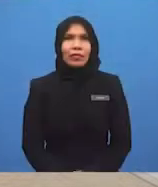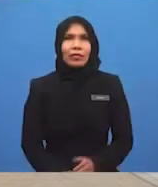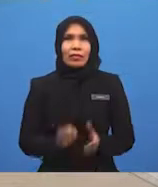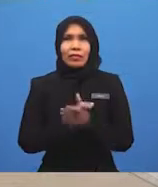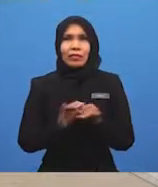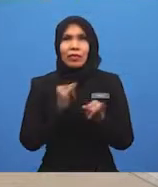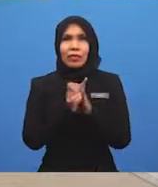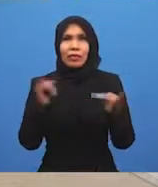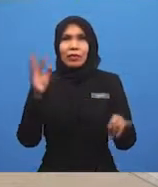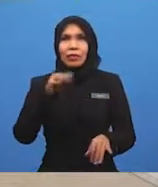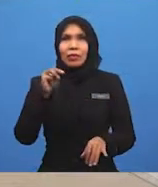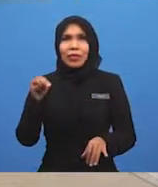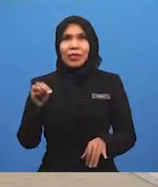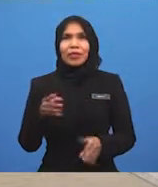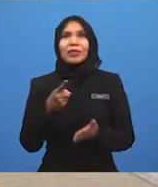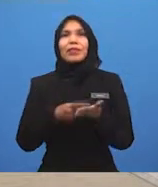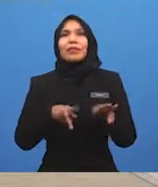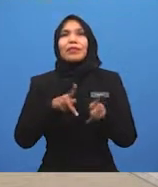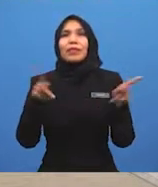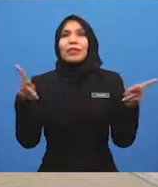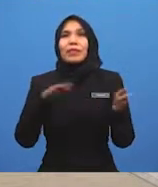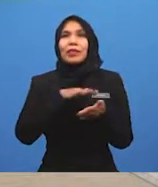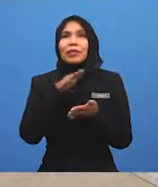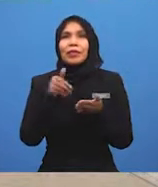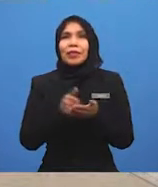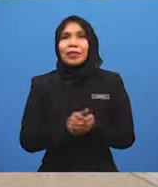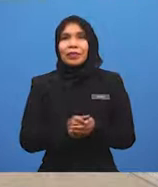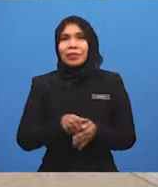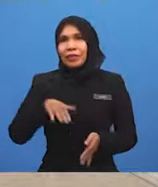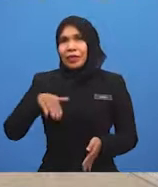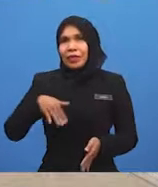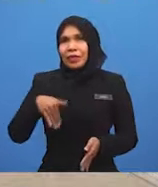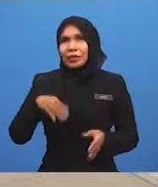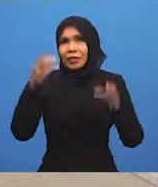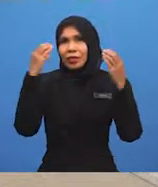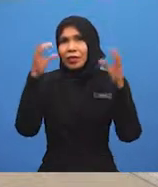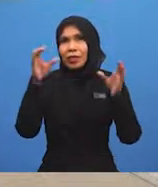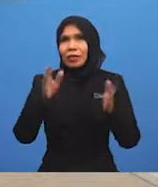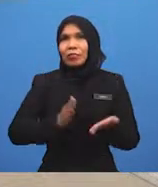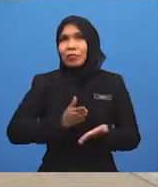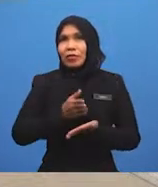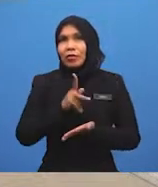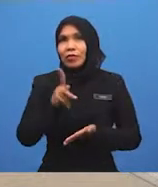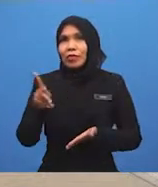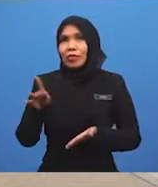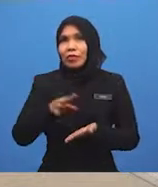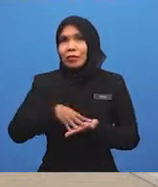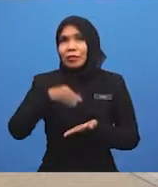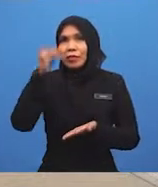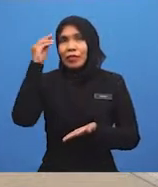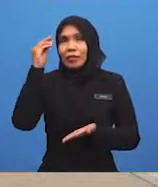Selamat sejahtera murid-murid. Apa khabar semua? Sebelum cikgu meneruskan pembelajaran hari